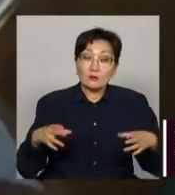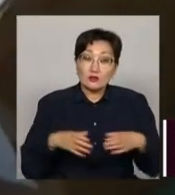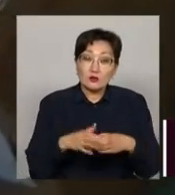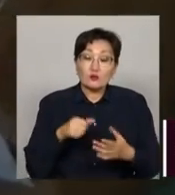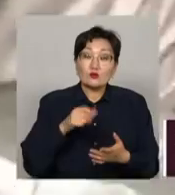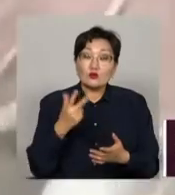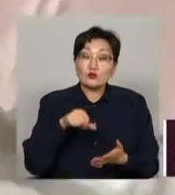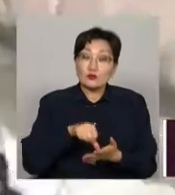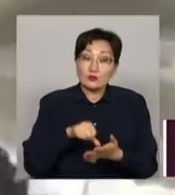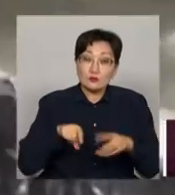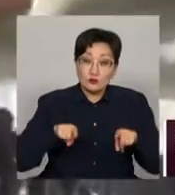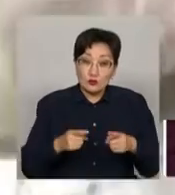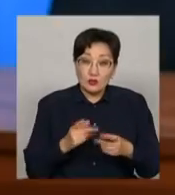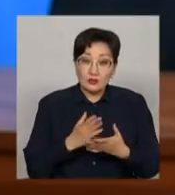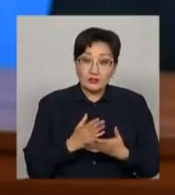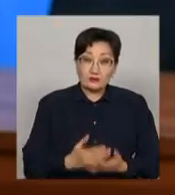адамы ұсталған еді.